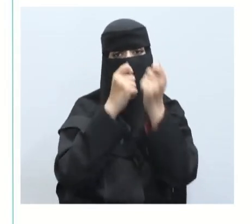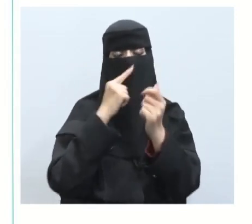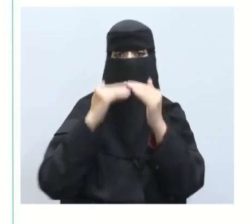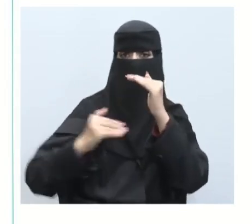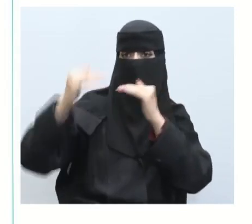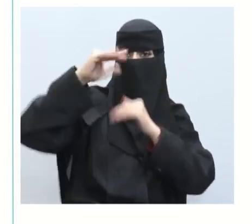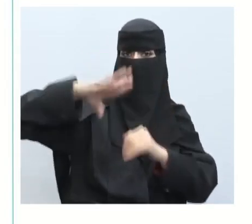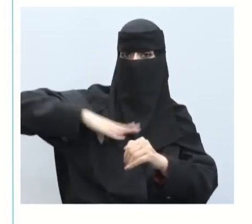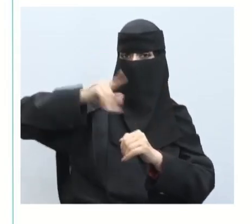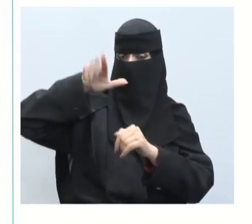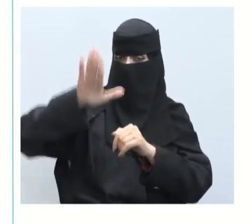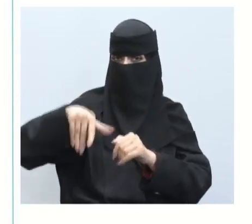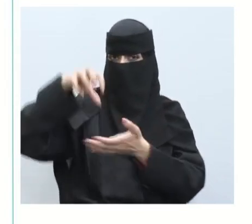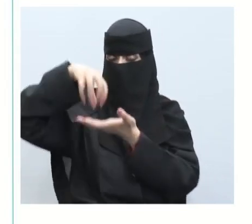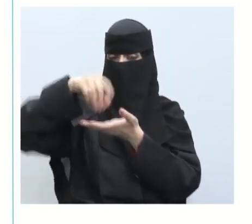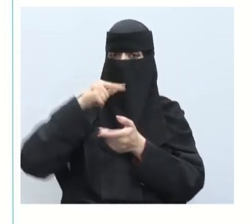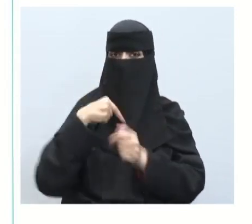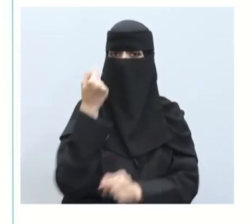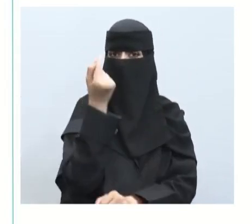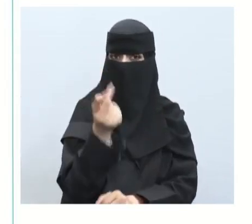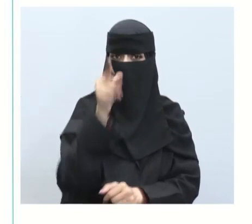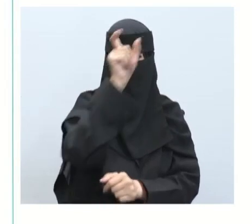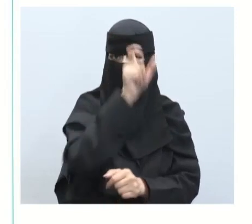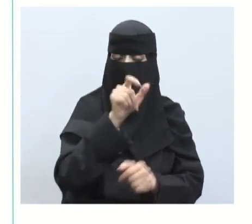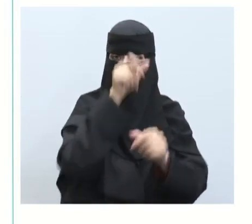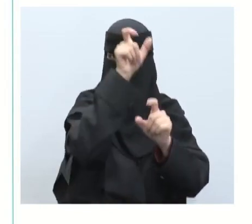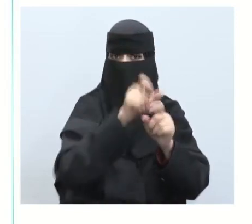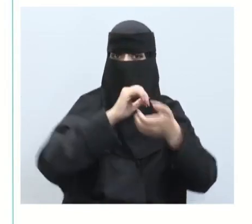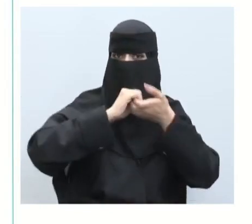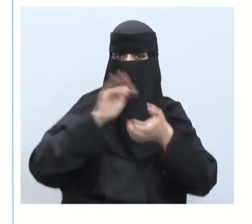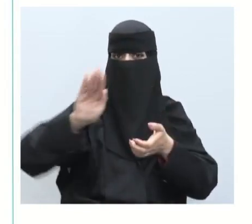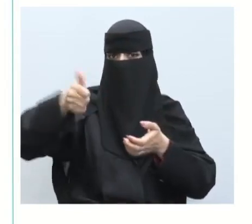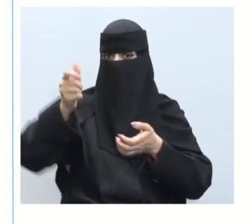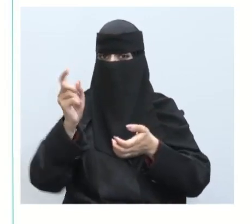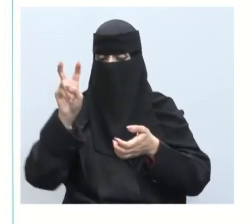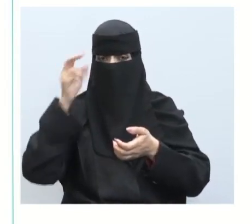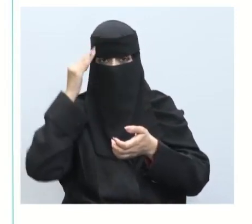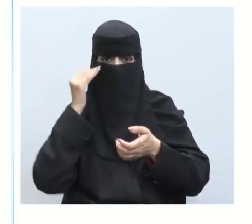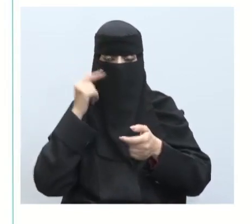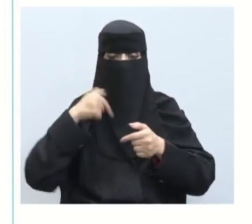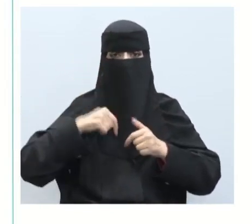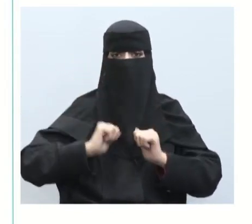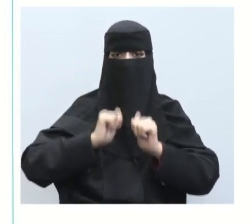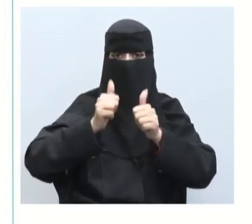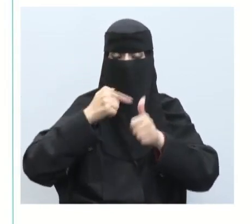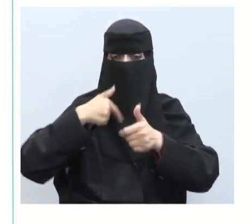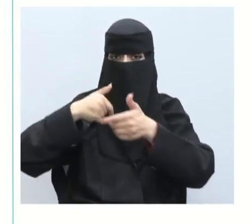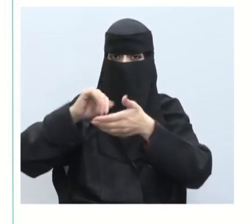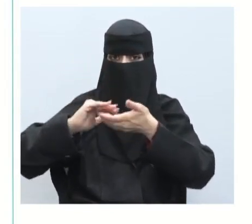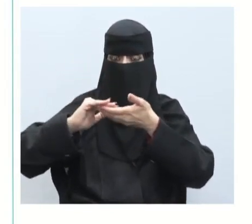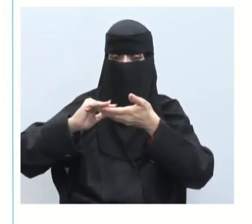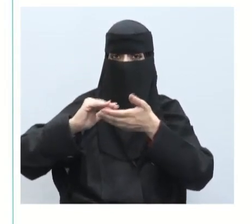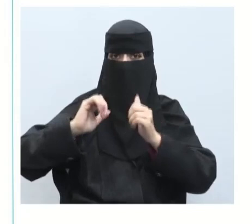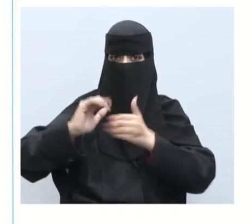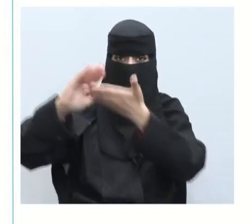ان تكون مديره في هذا المنصب وطلبت من صديقتها ساره ان تساعدها في الاستعداد للمقابله نحن نعرف